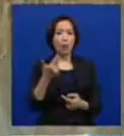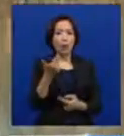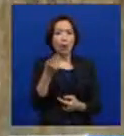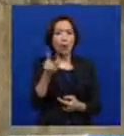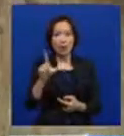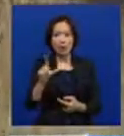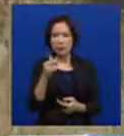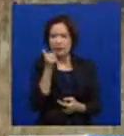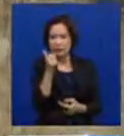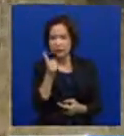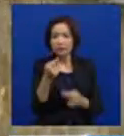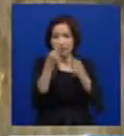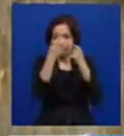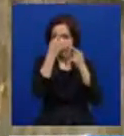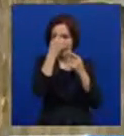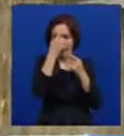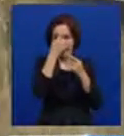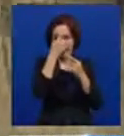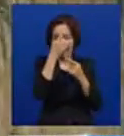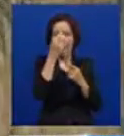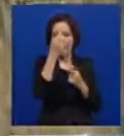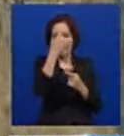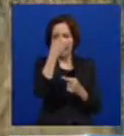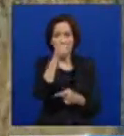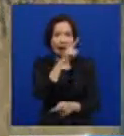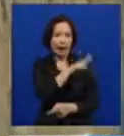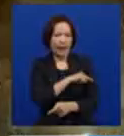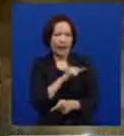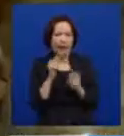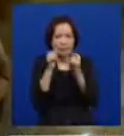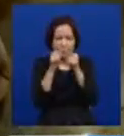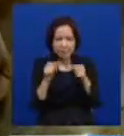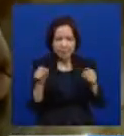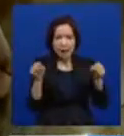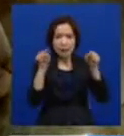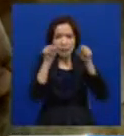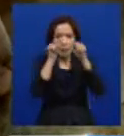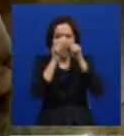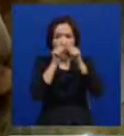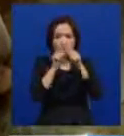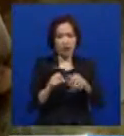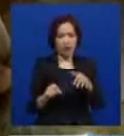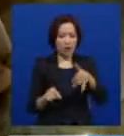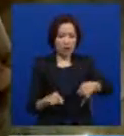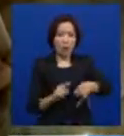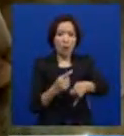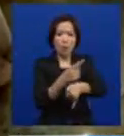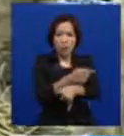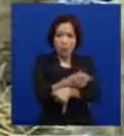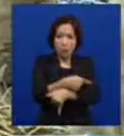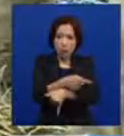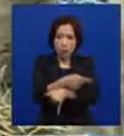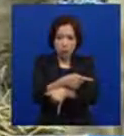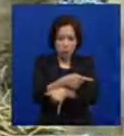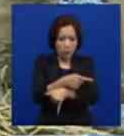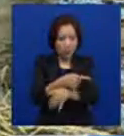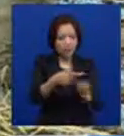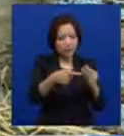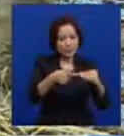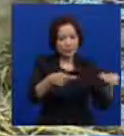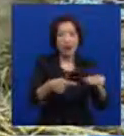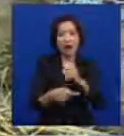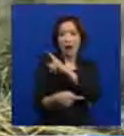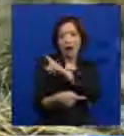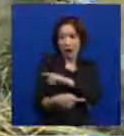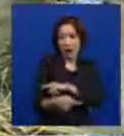าผากช่วงระหว่างเขาจะเห็นเป็นสีขาวคล้ายใบโพส่วนหางจะมีลักษณะคล้ายใบพัดสีขาวข้อเท้าทั้ง4